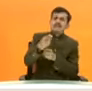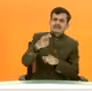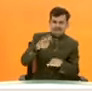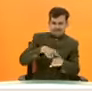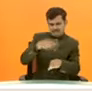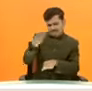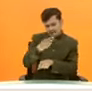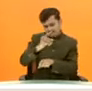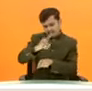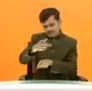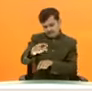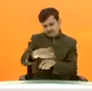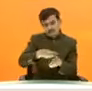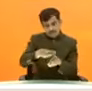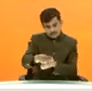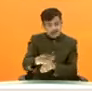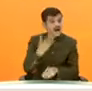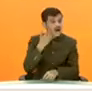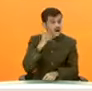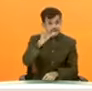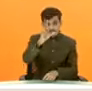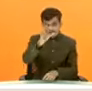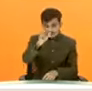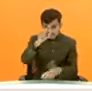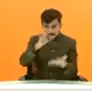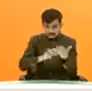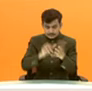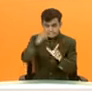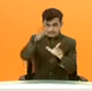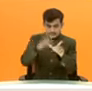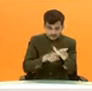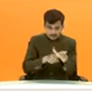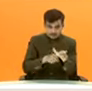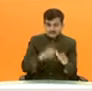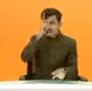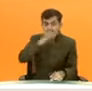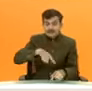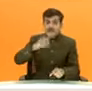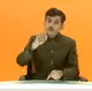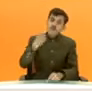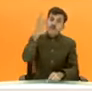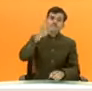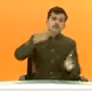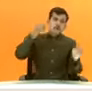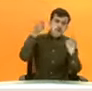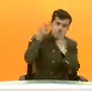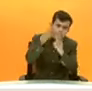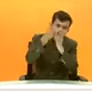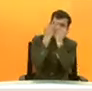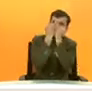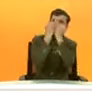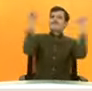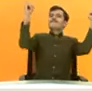में 10 मई को प्रथम स्वतंत्रता संग्राम की वर्षगांठ भी आने वाली